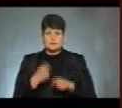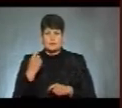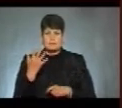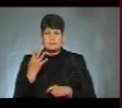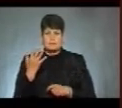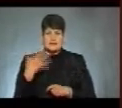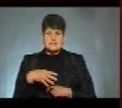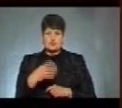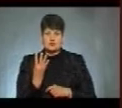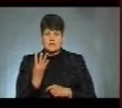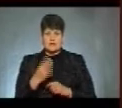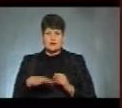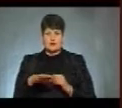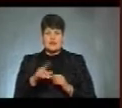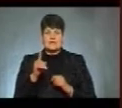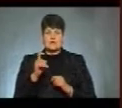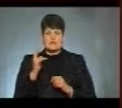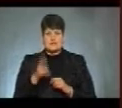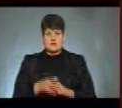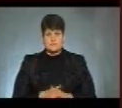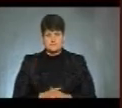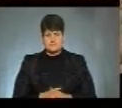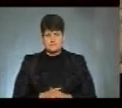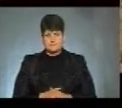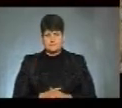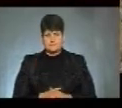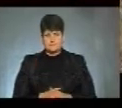селі Кальне із 120.